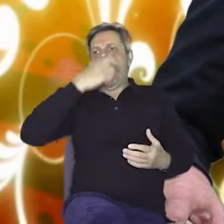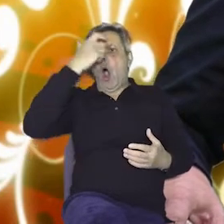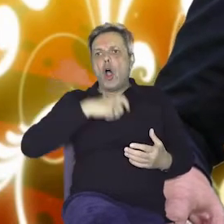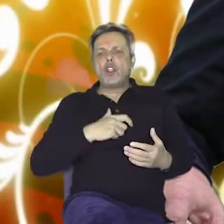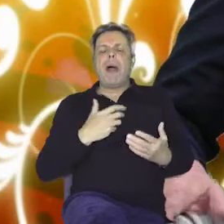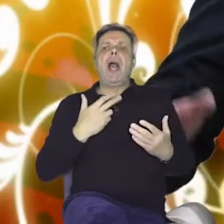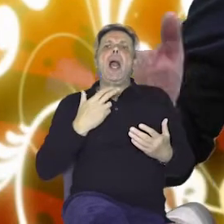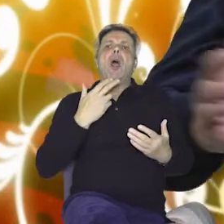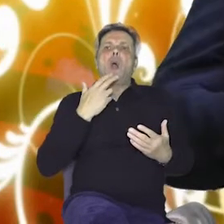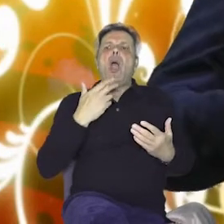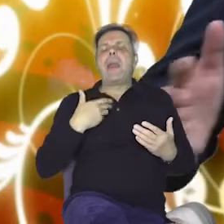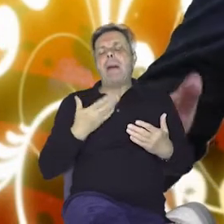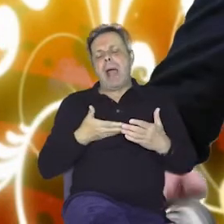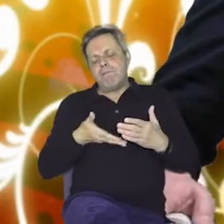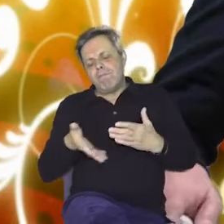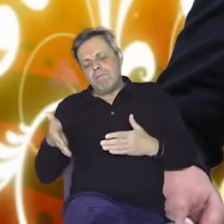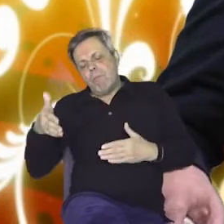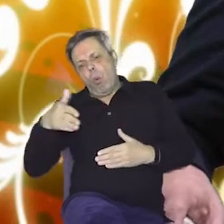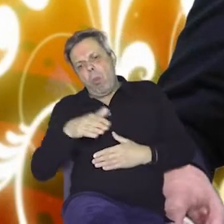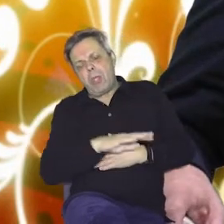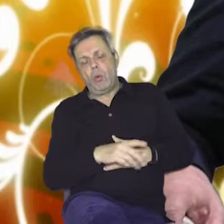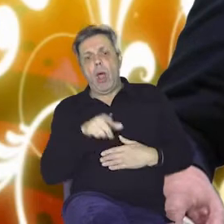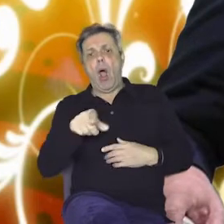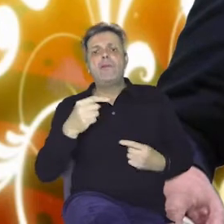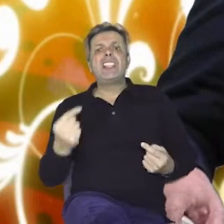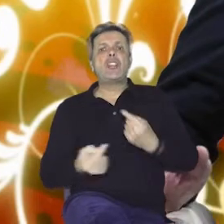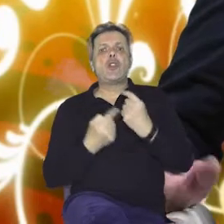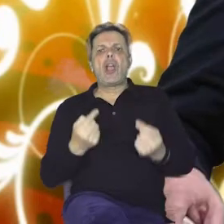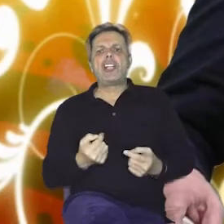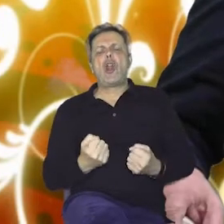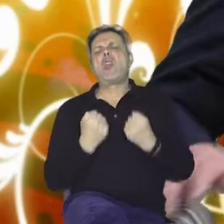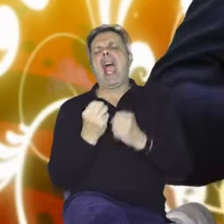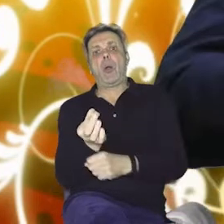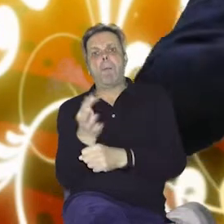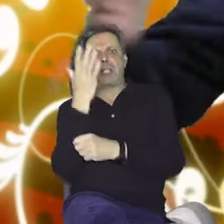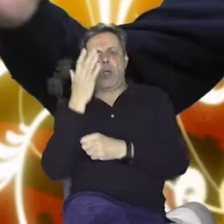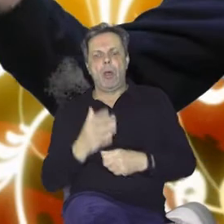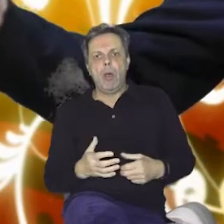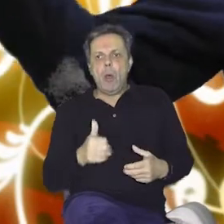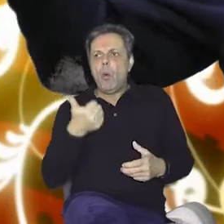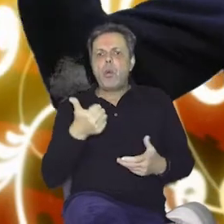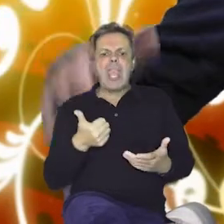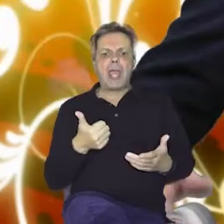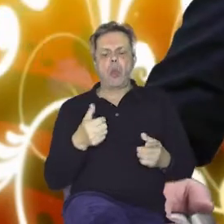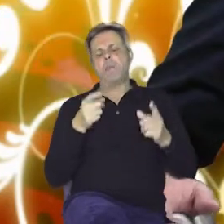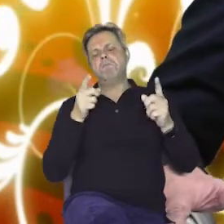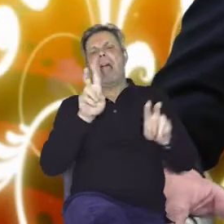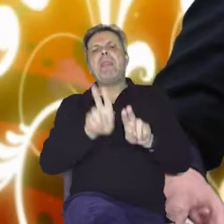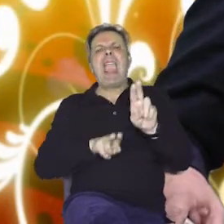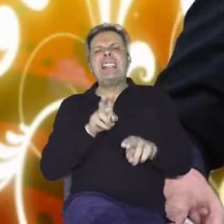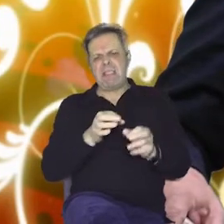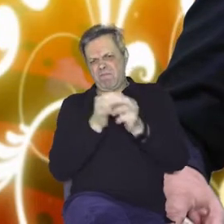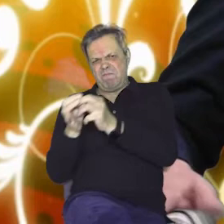koje nam odlaze. A ovdje se to događalo relativno jako, jako brzo. U jednoj intenzivnoj njezi koja je imala